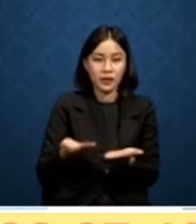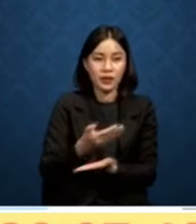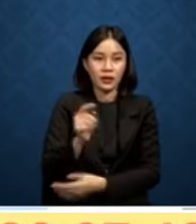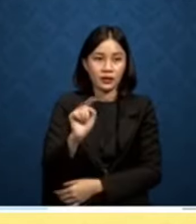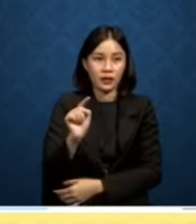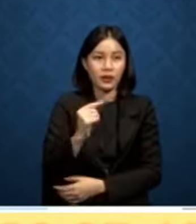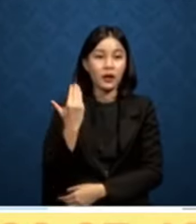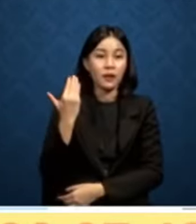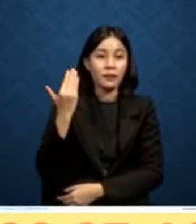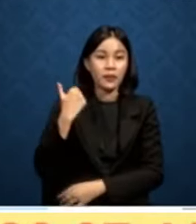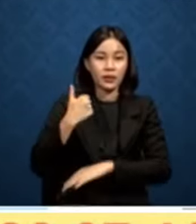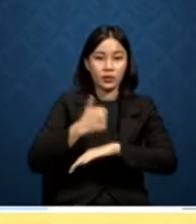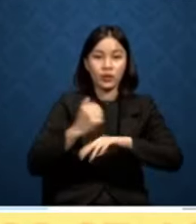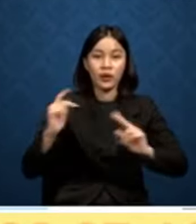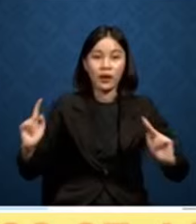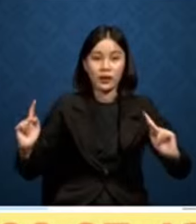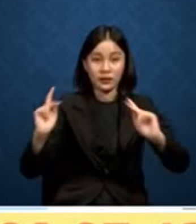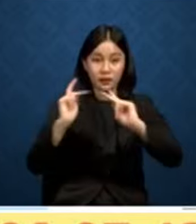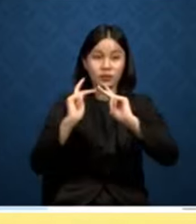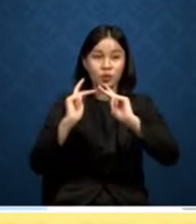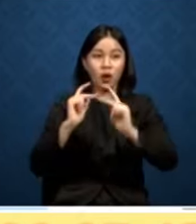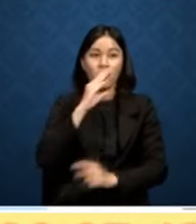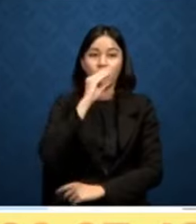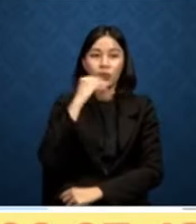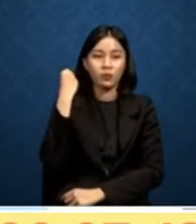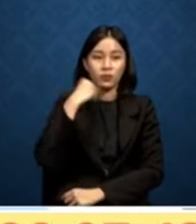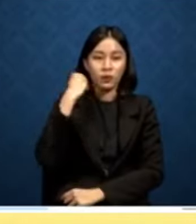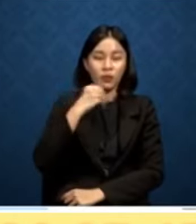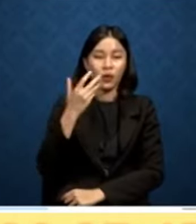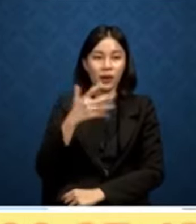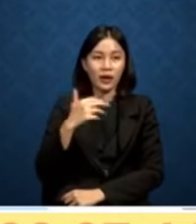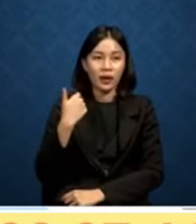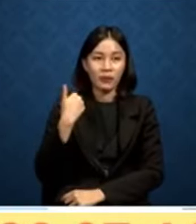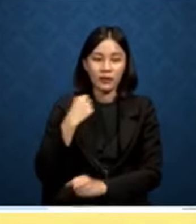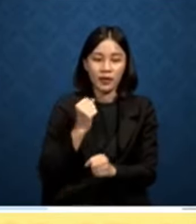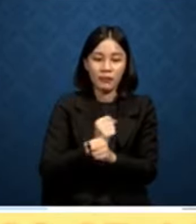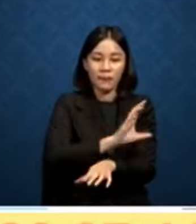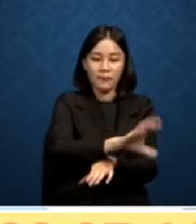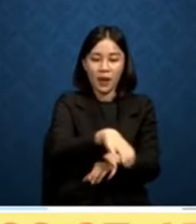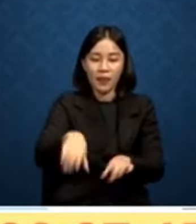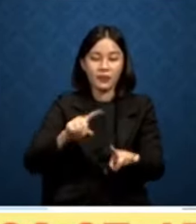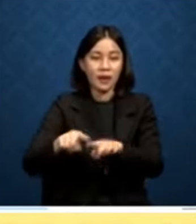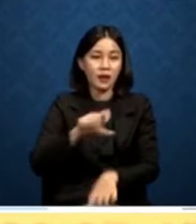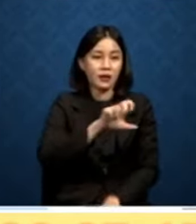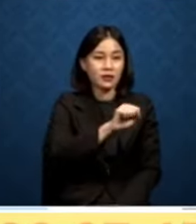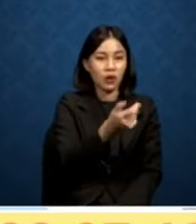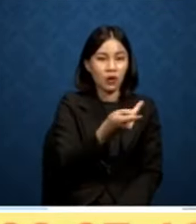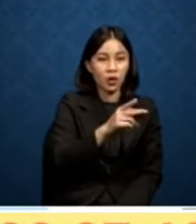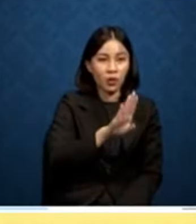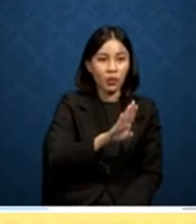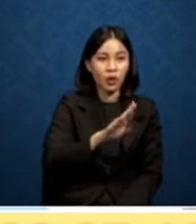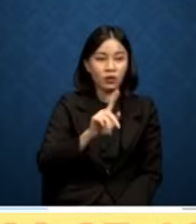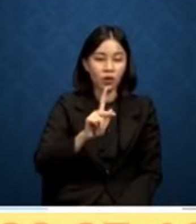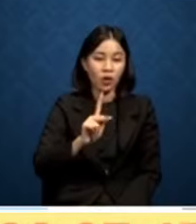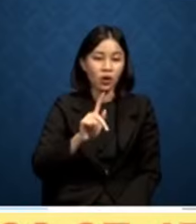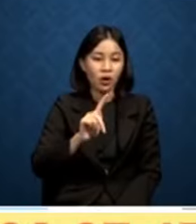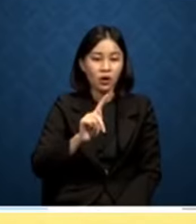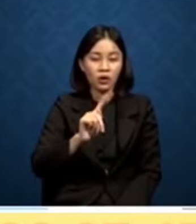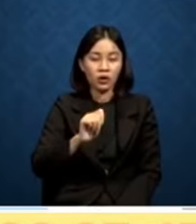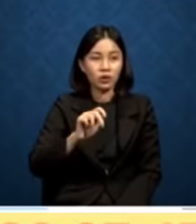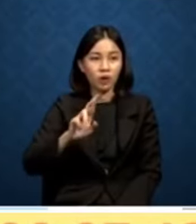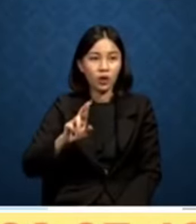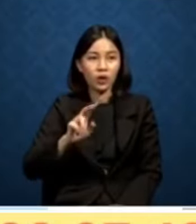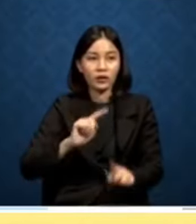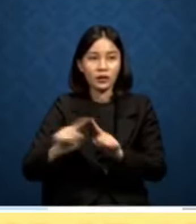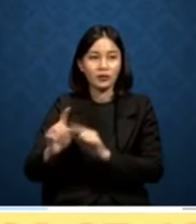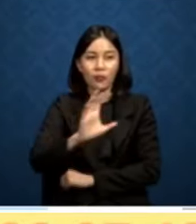ๆ เมอกี้ทลศมนตีก็พูดหลายครั้งนะครัมีหลายหนวยงานมากเลยสอคอบอร ถึ